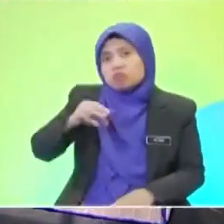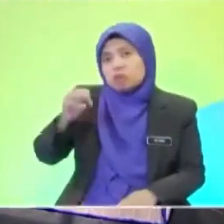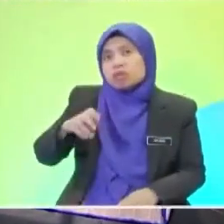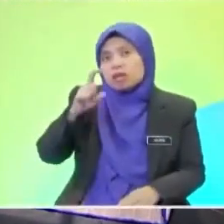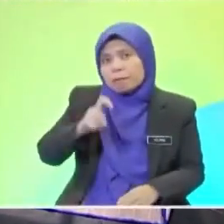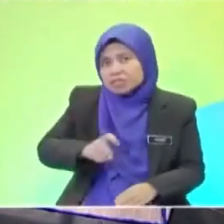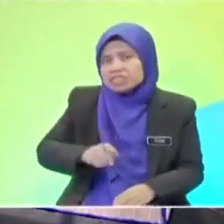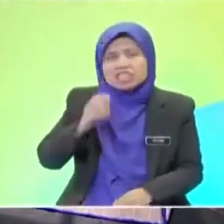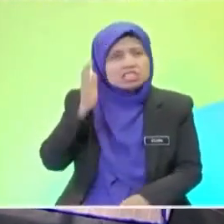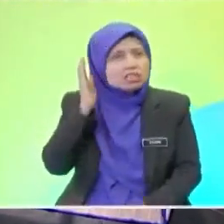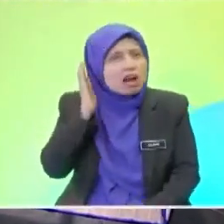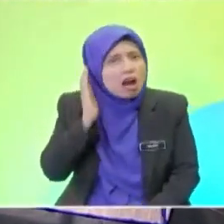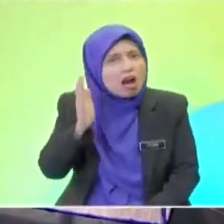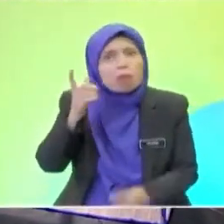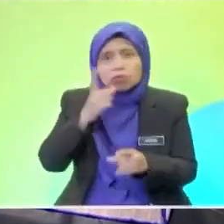betul-betul